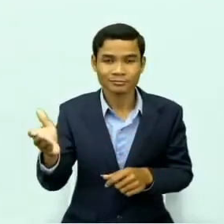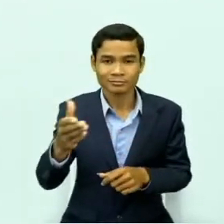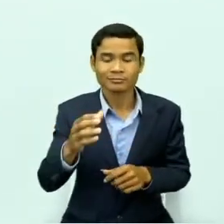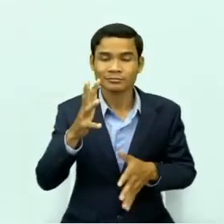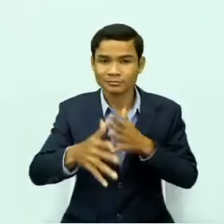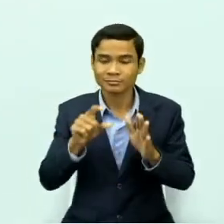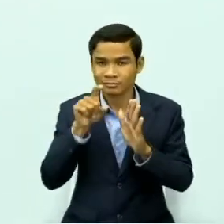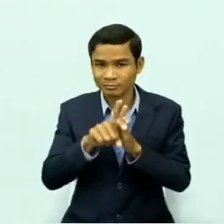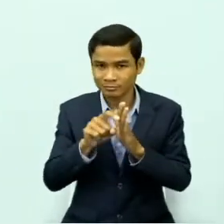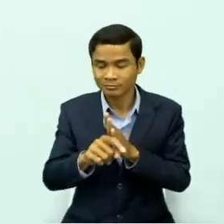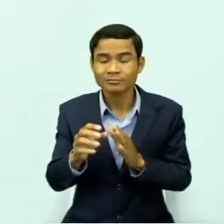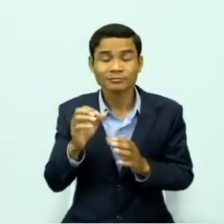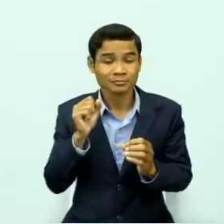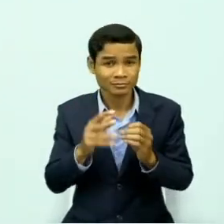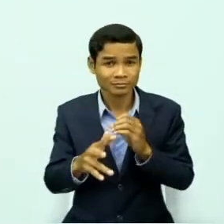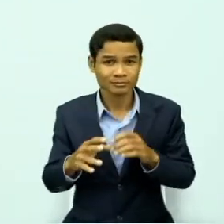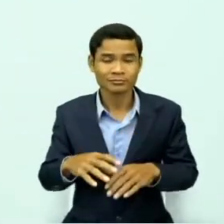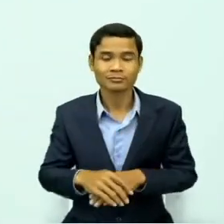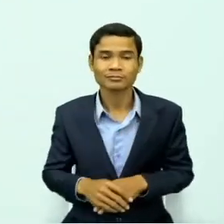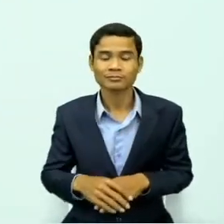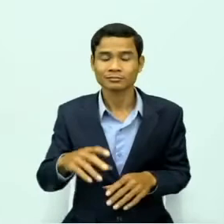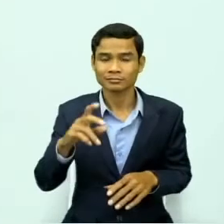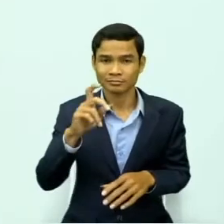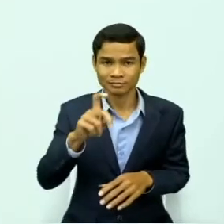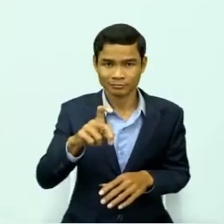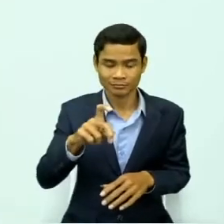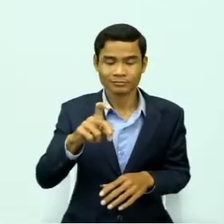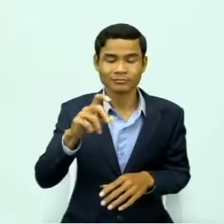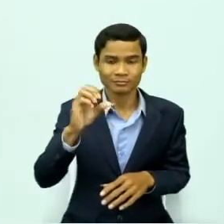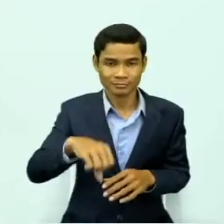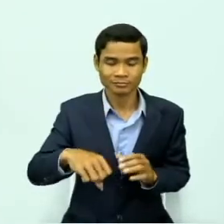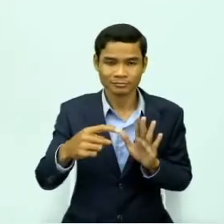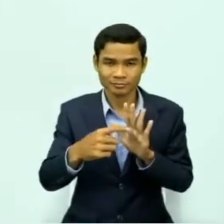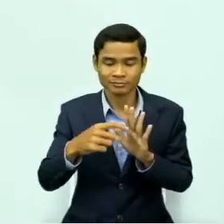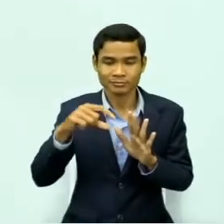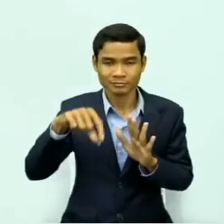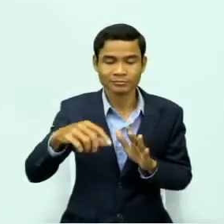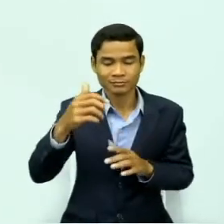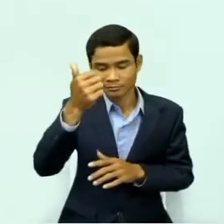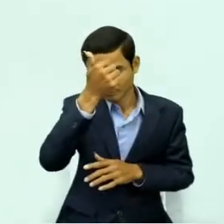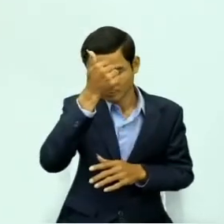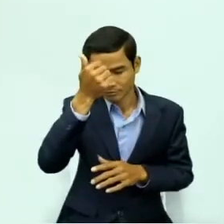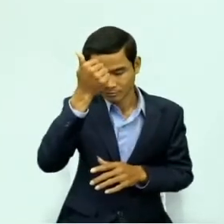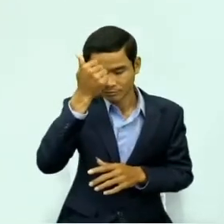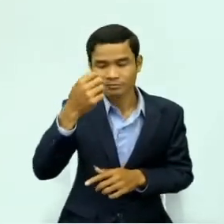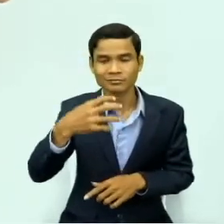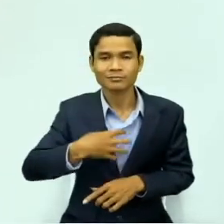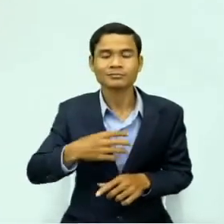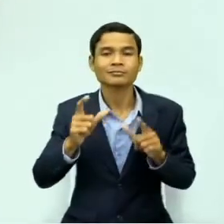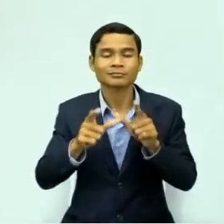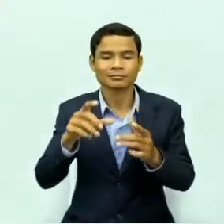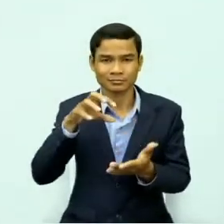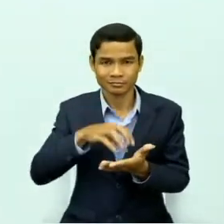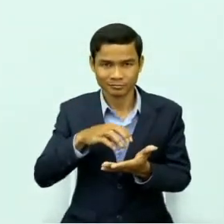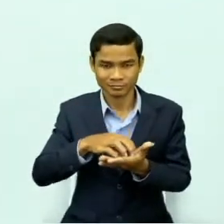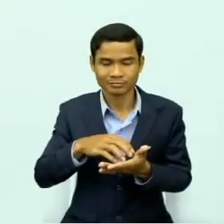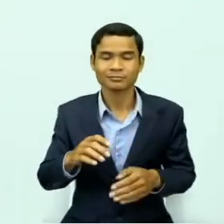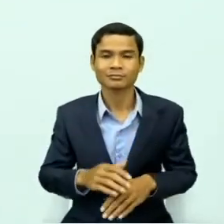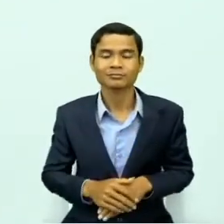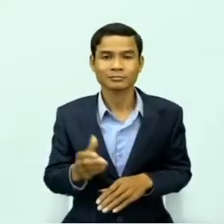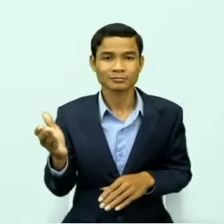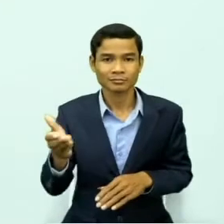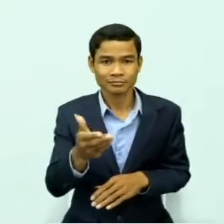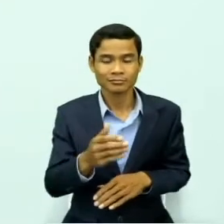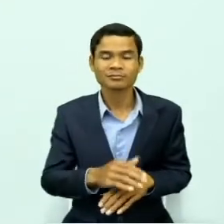cổ chập đà ấm phlốc nấc phnọc chăng tư phnom penh